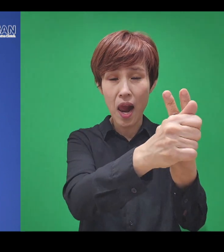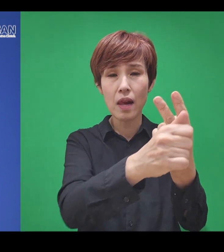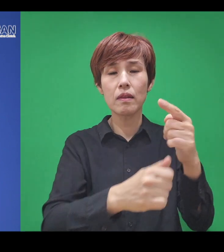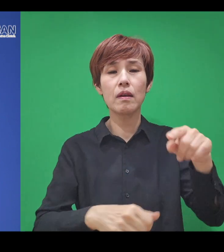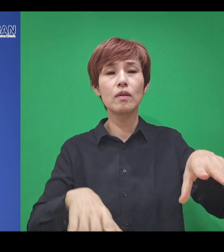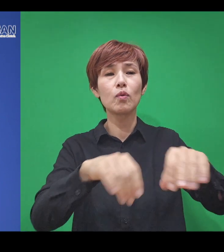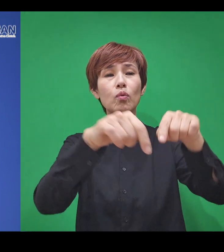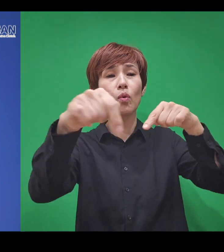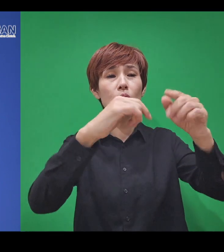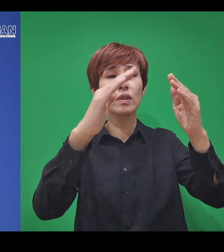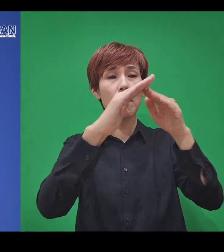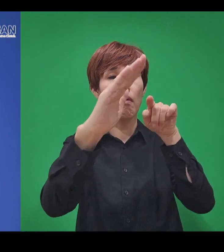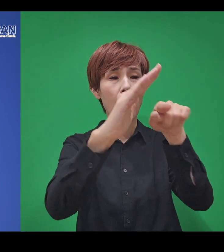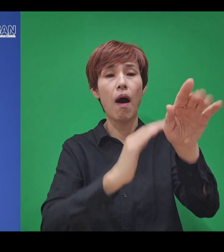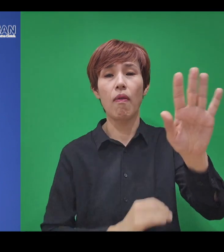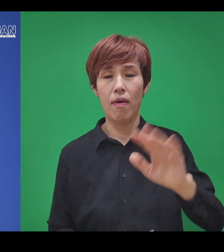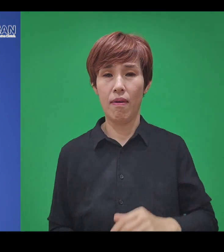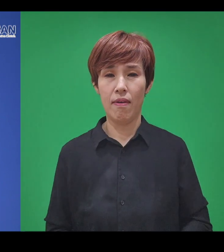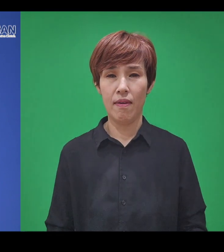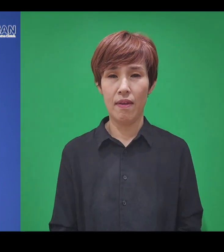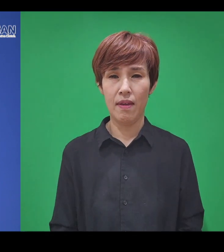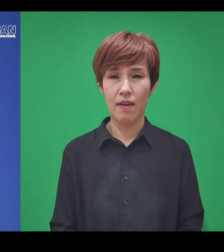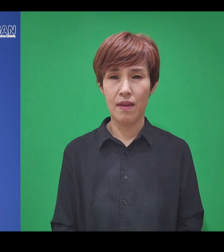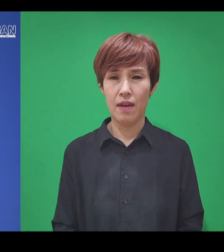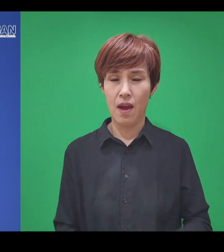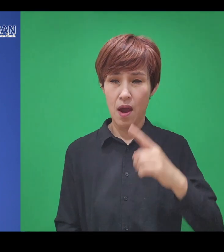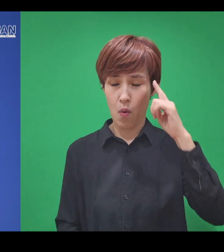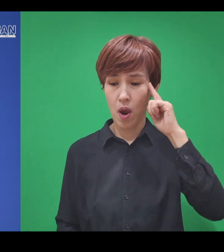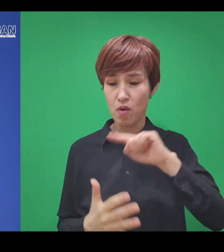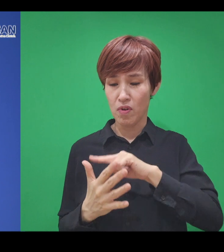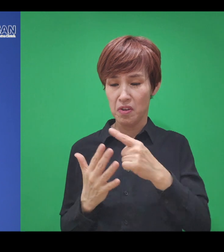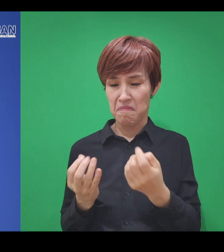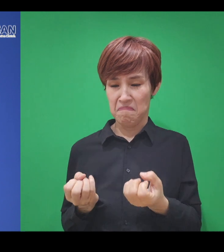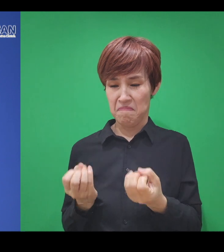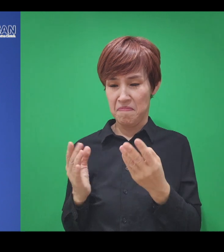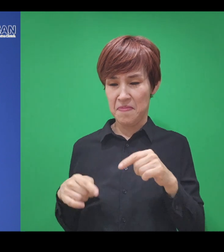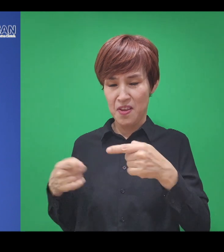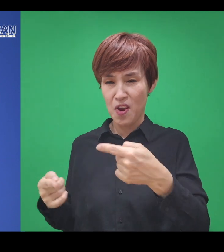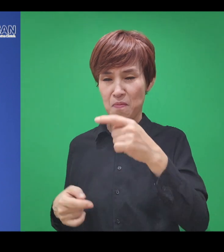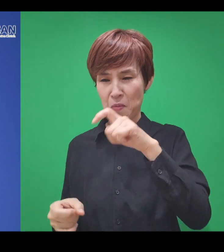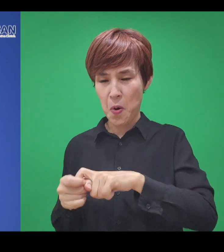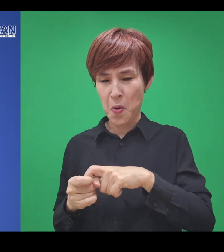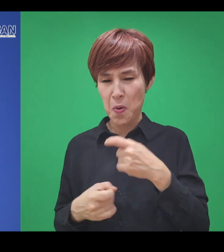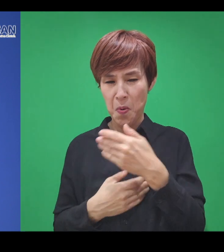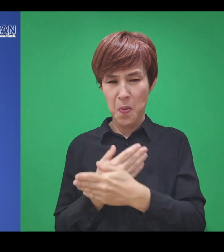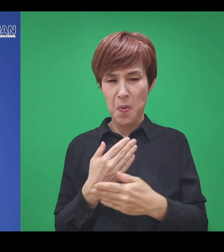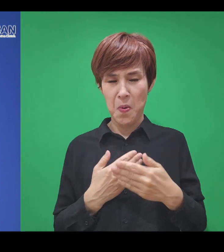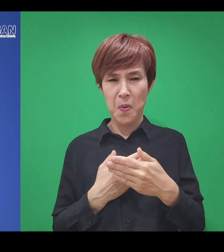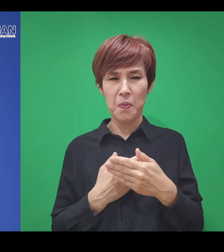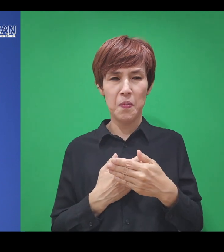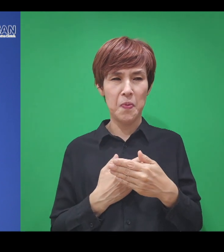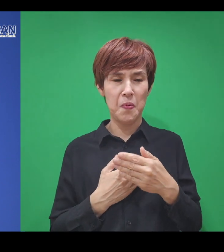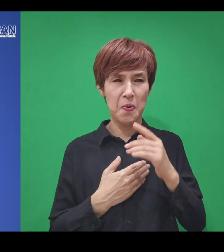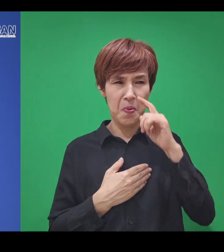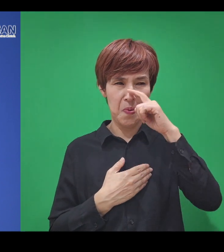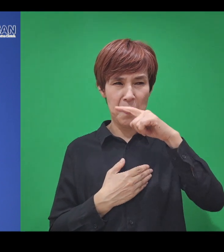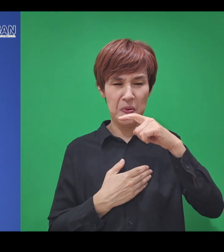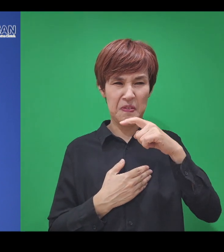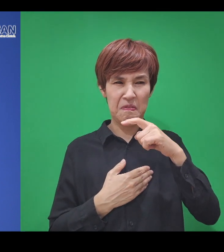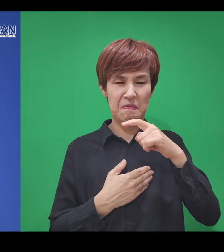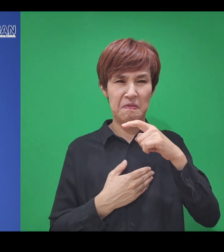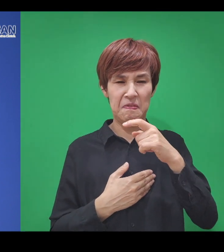들어가지도 않아요. 얼마나 이 결기가 대단한지 총독이 이 유대인들을 이기지를 못해요.